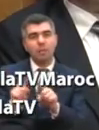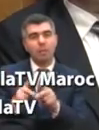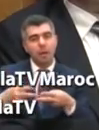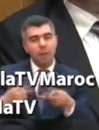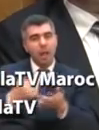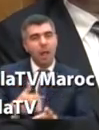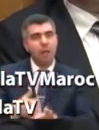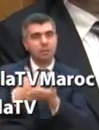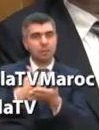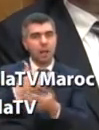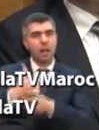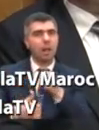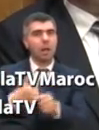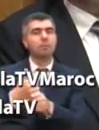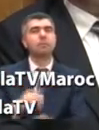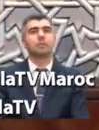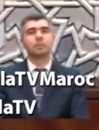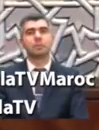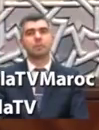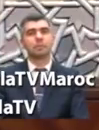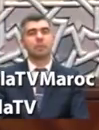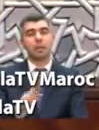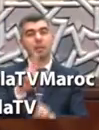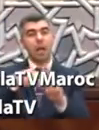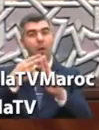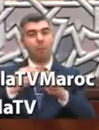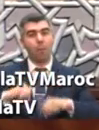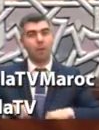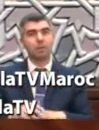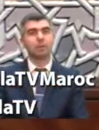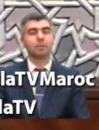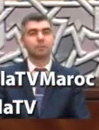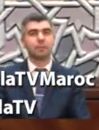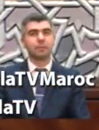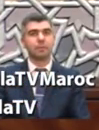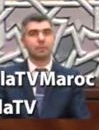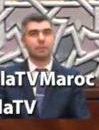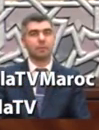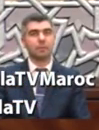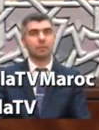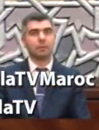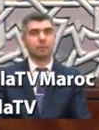لإنقاذ الموسم الفلاحي لهذه السنة؟ جواب السيد الوزير، تفضل من السيد الوزير. شكرا.